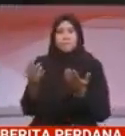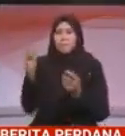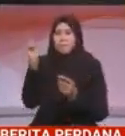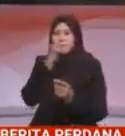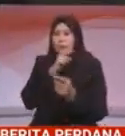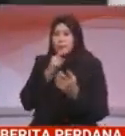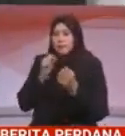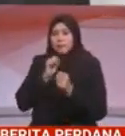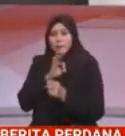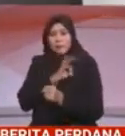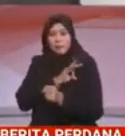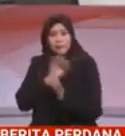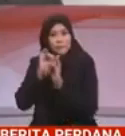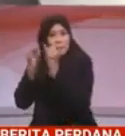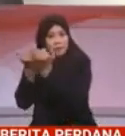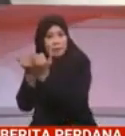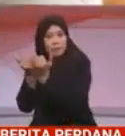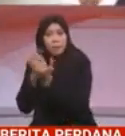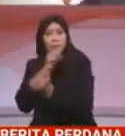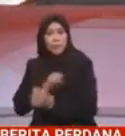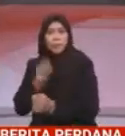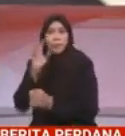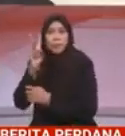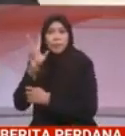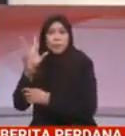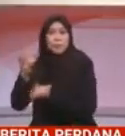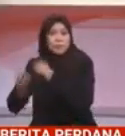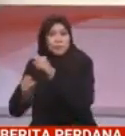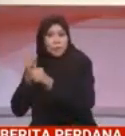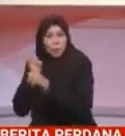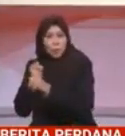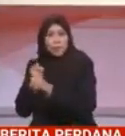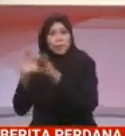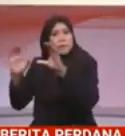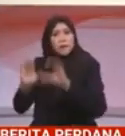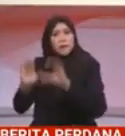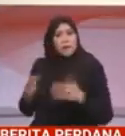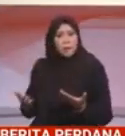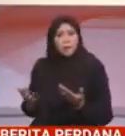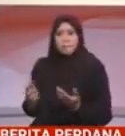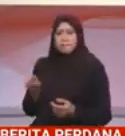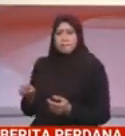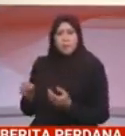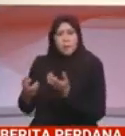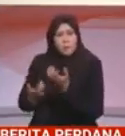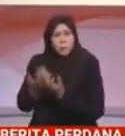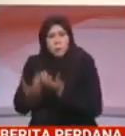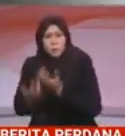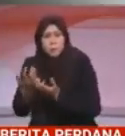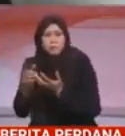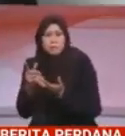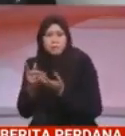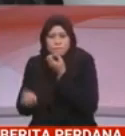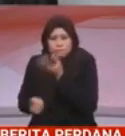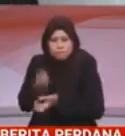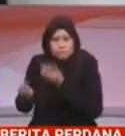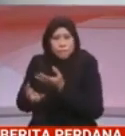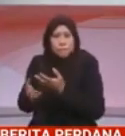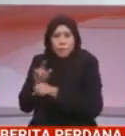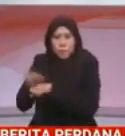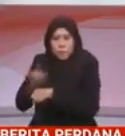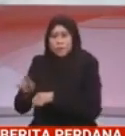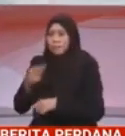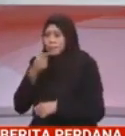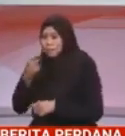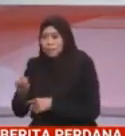terhadap kaki tangan syariatnya berusia 63 tahun dengan cara mengopi apikan pengerusi syari'at agar